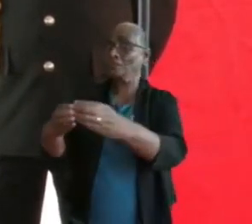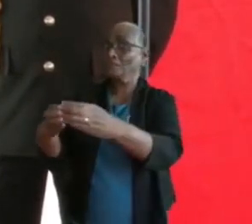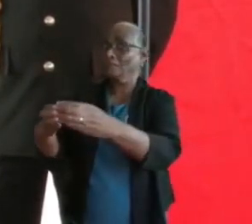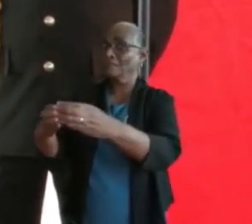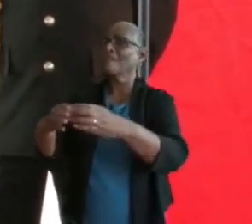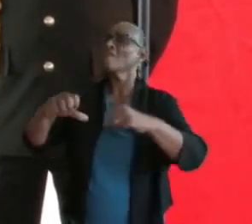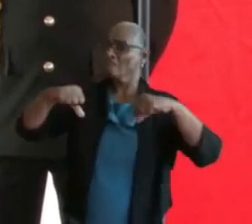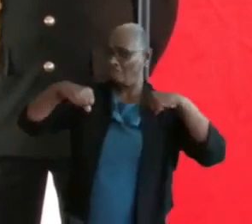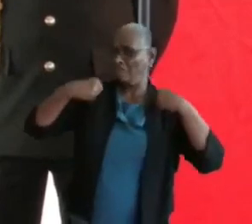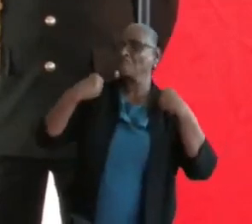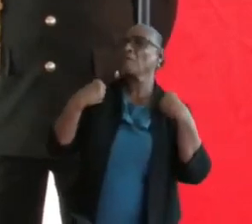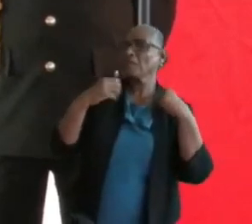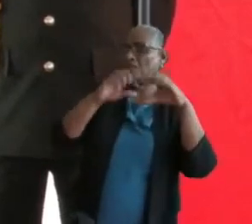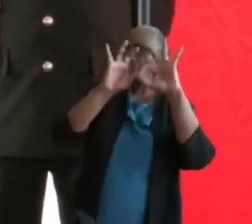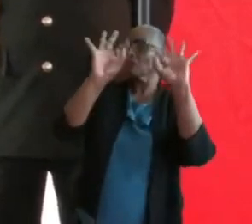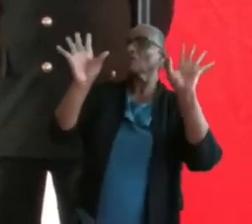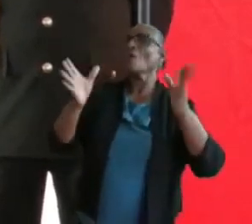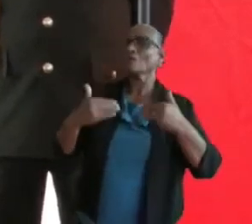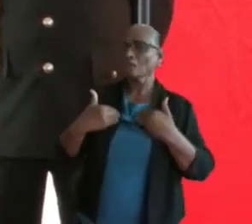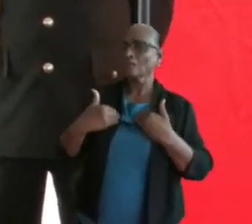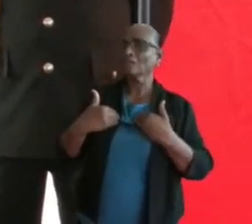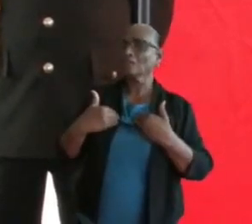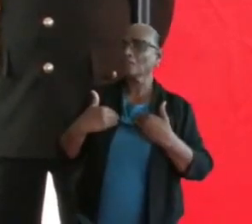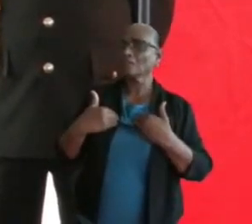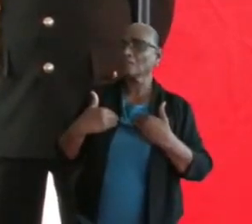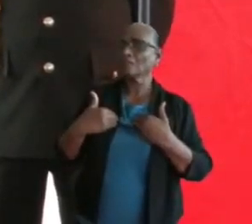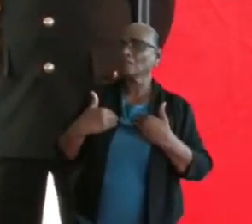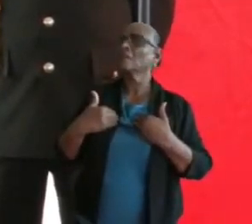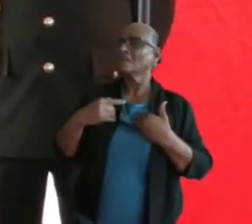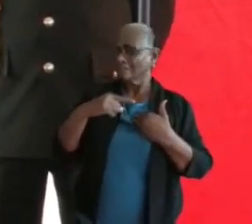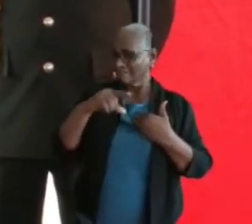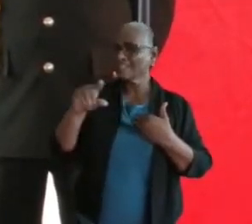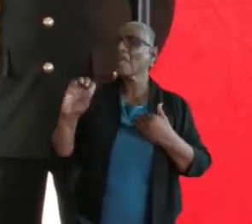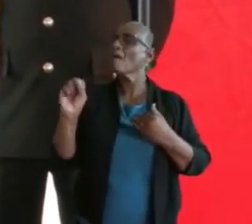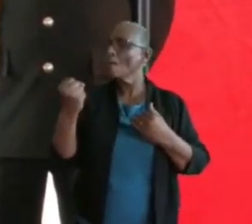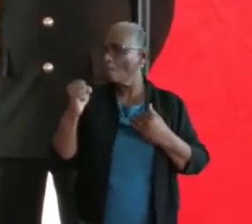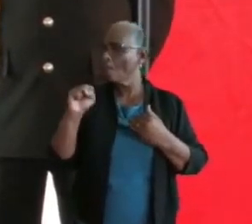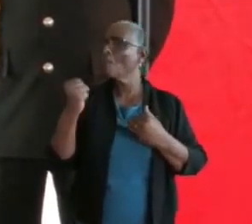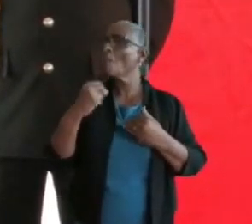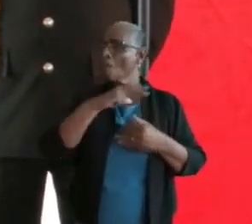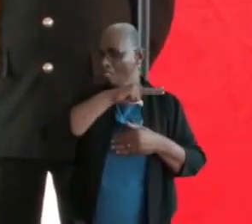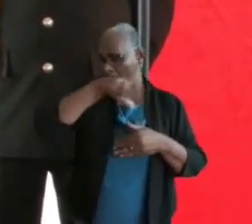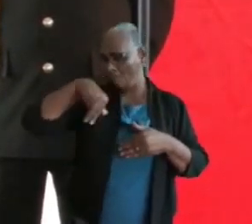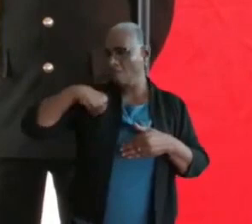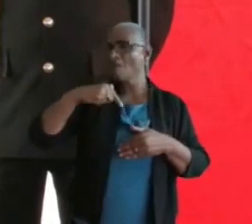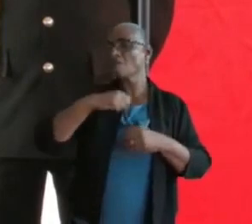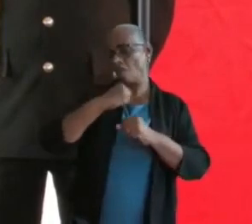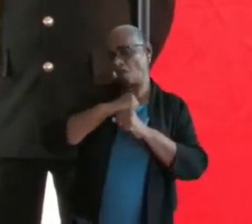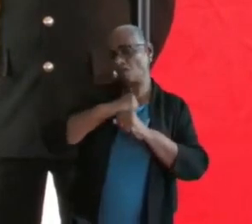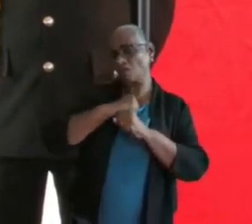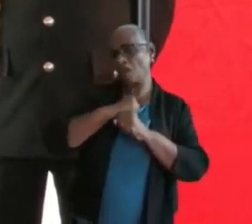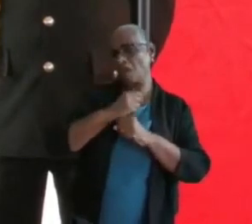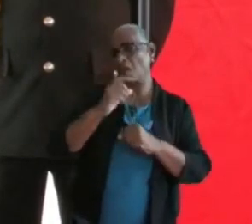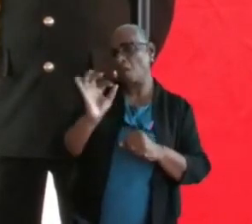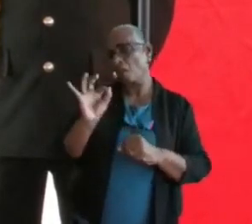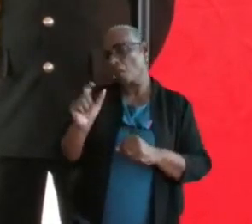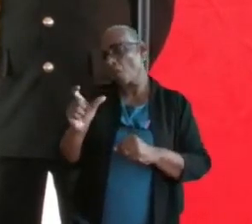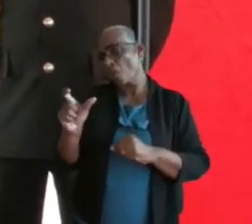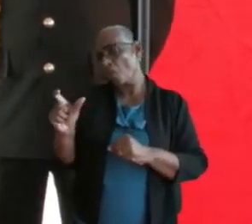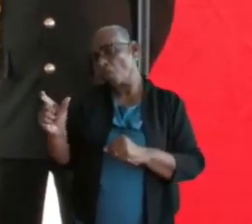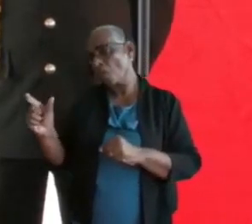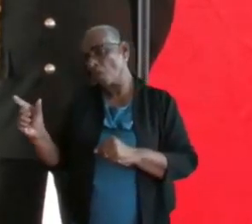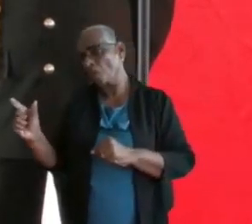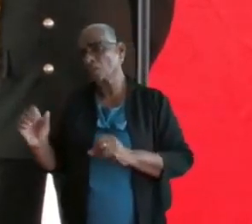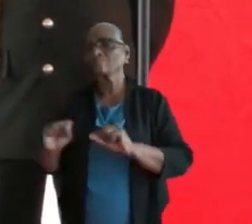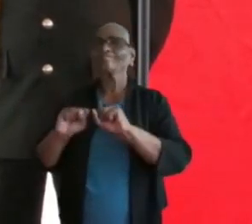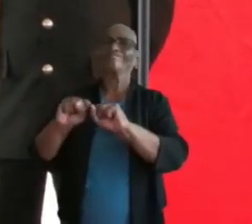het begin duidelijk gemaakt dat ze het ons moeilijk zullen maken, alle mooie woorden van constructieve